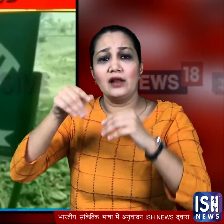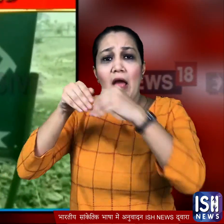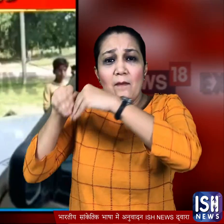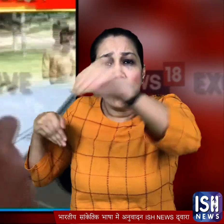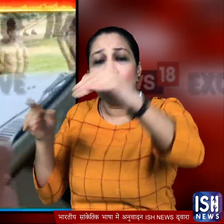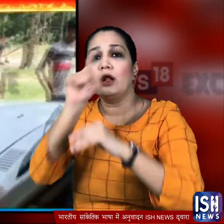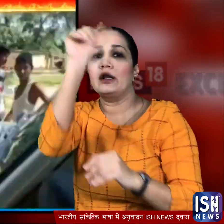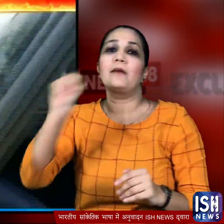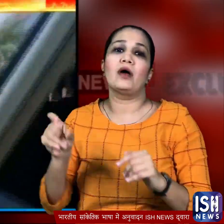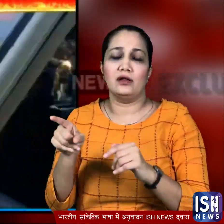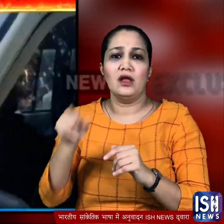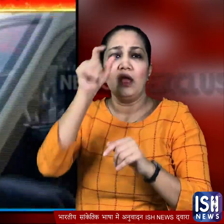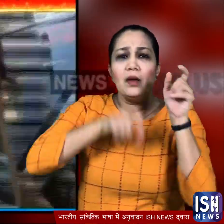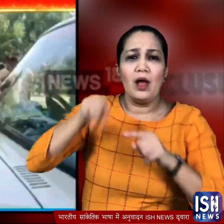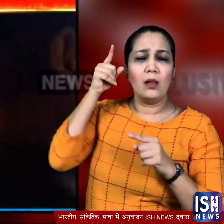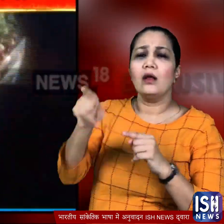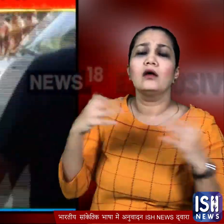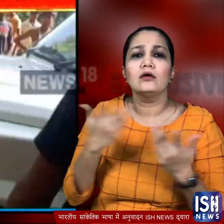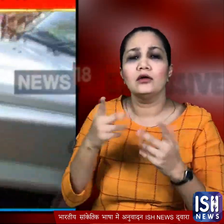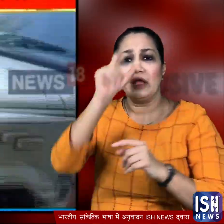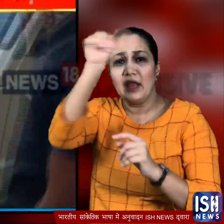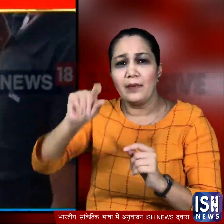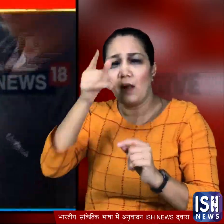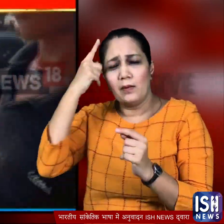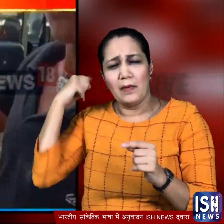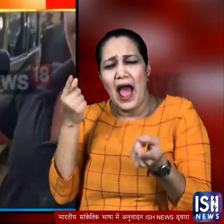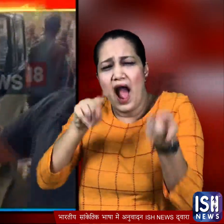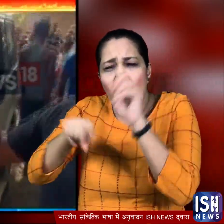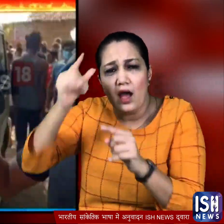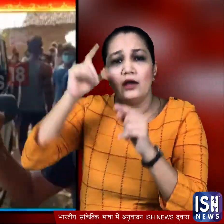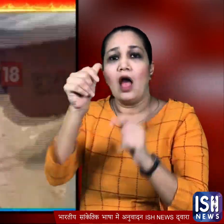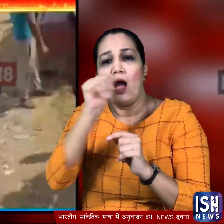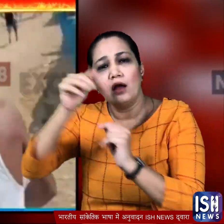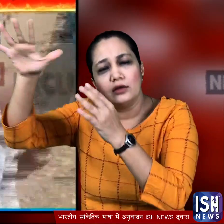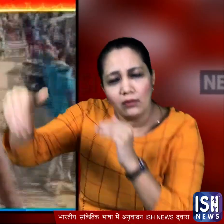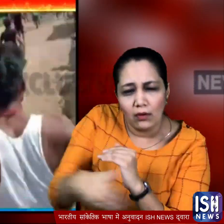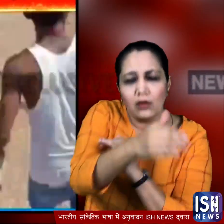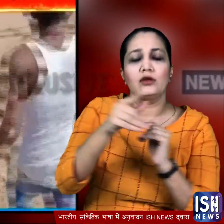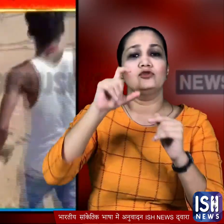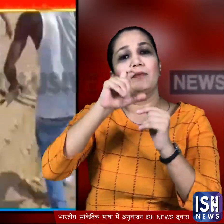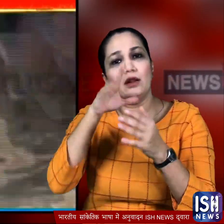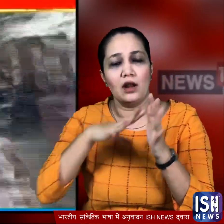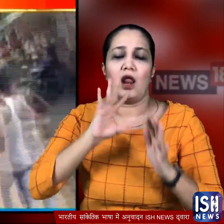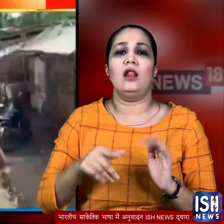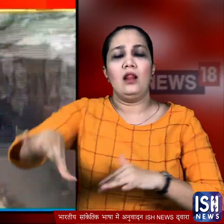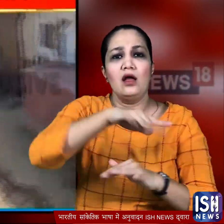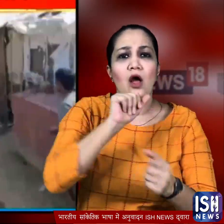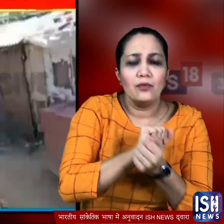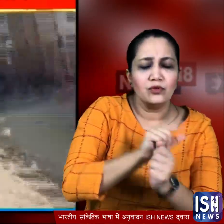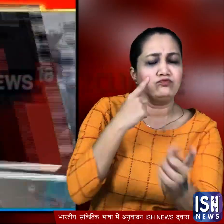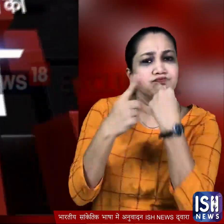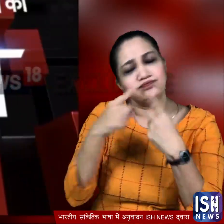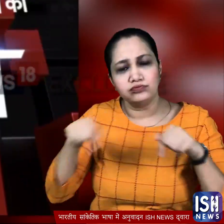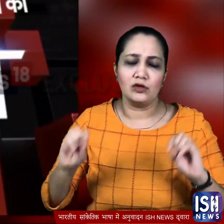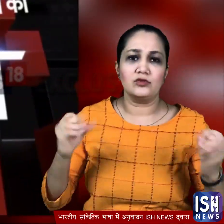से लगती है। आरोपों के मुताबिक नेपाल से तस्करी कर शराब पूर्वी चंपारण में लाई जाती है। घटना के बाद पुलिस आरोपियों पर कार्रवाई की